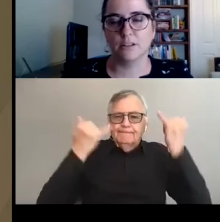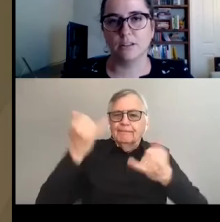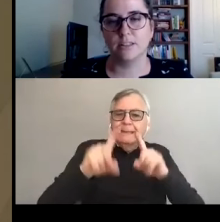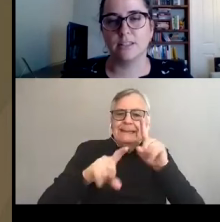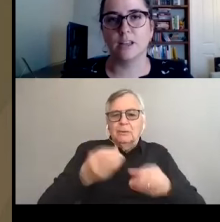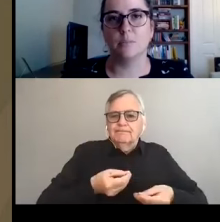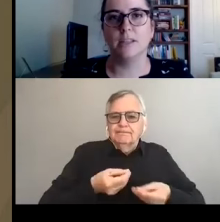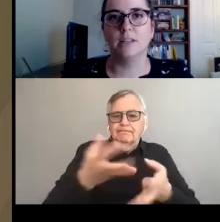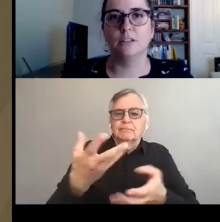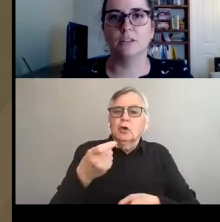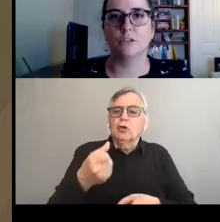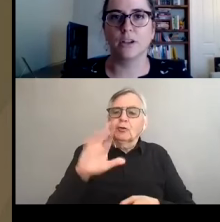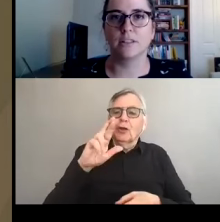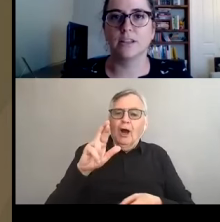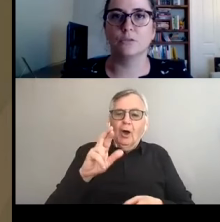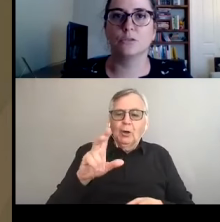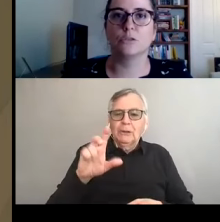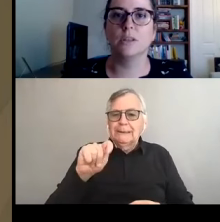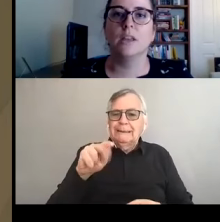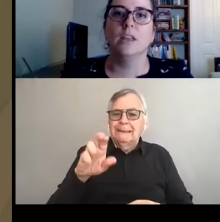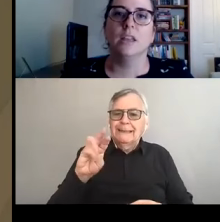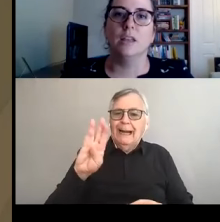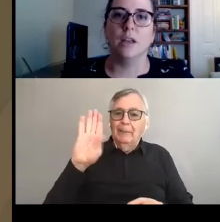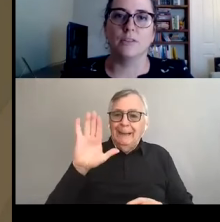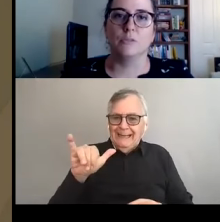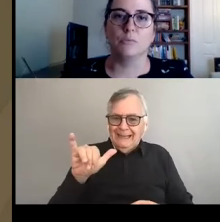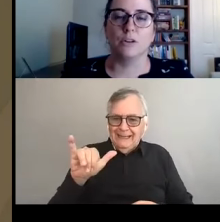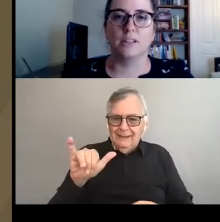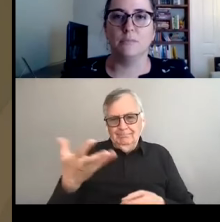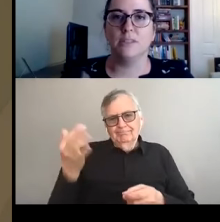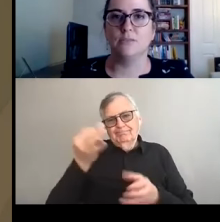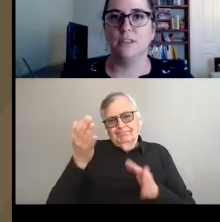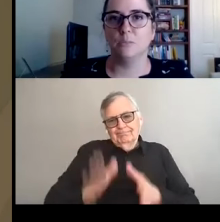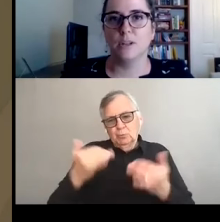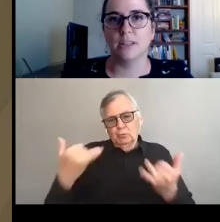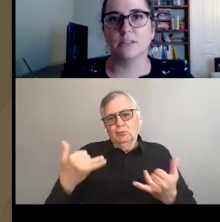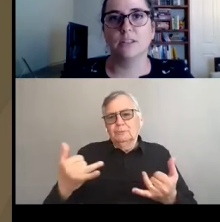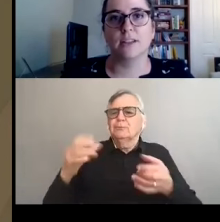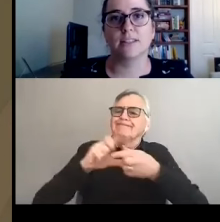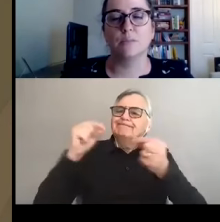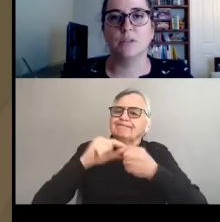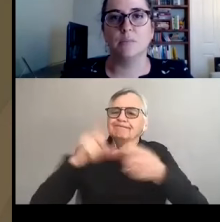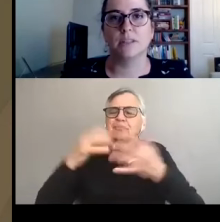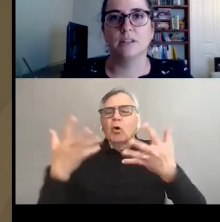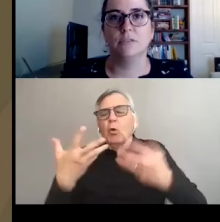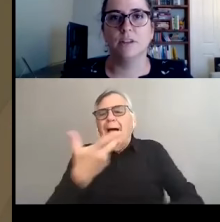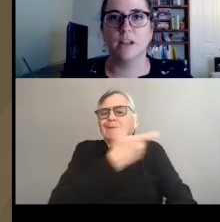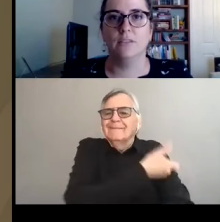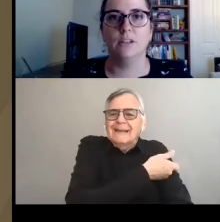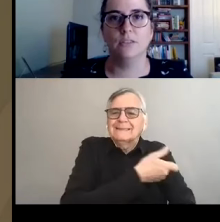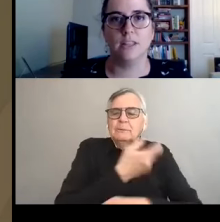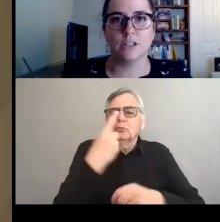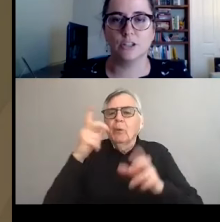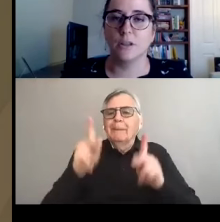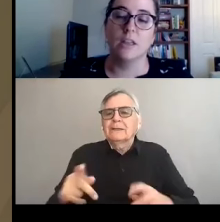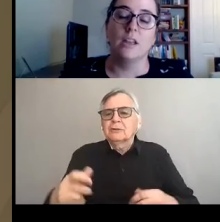à Dr. Cécile Tremblay, qui est notre conférencière aujourd'hui, et afin de pouvoir démystifier un peu la question des vaccins pour les personnes vivant